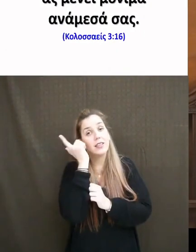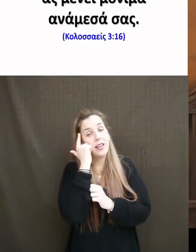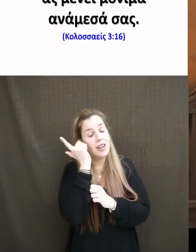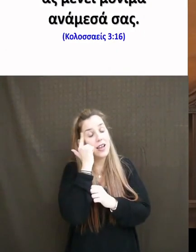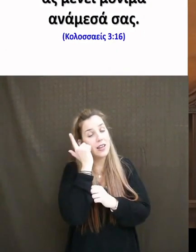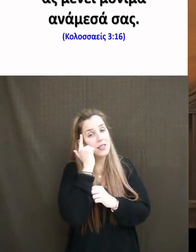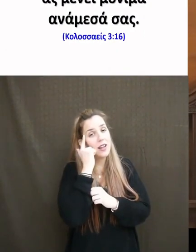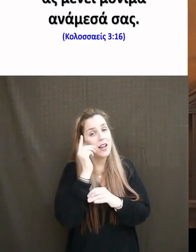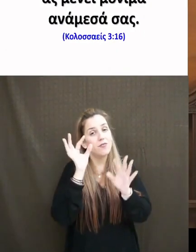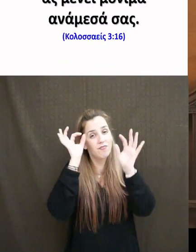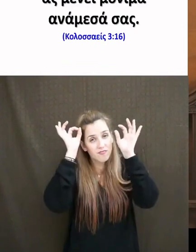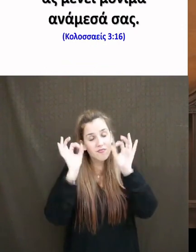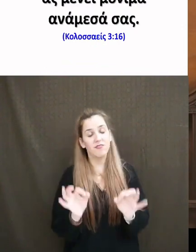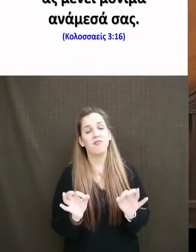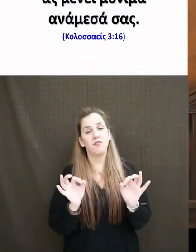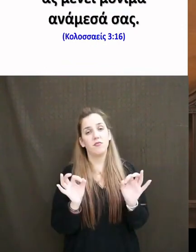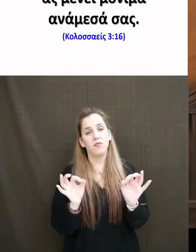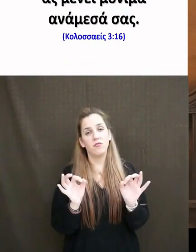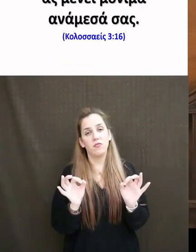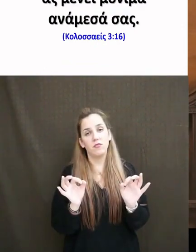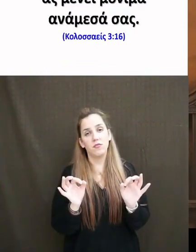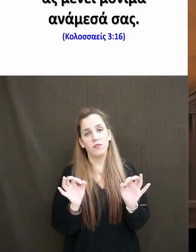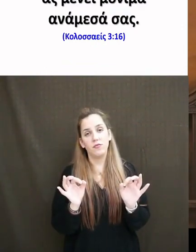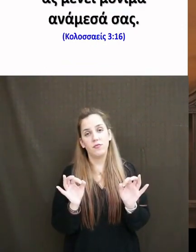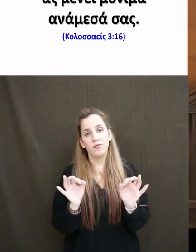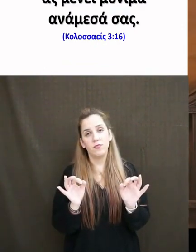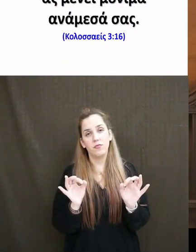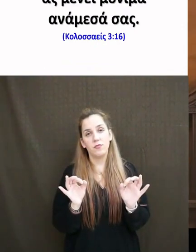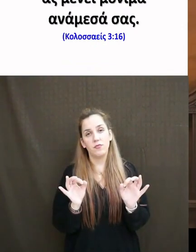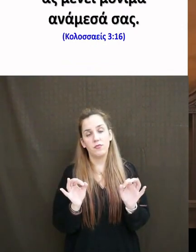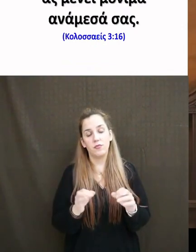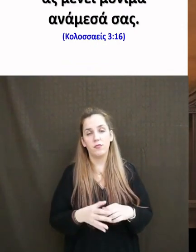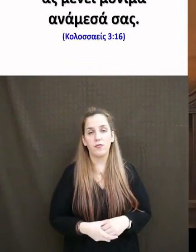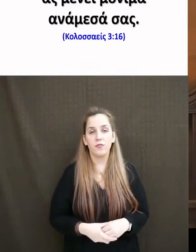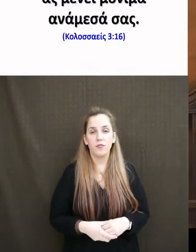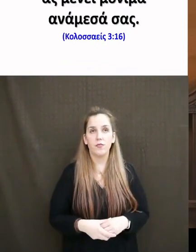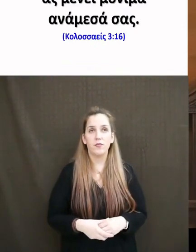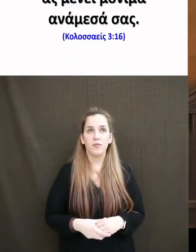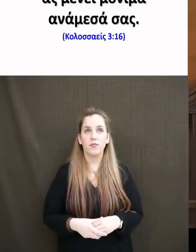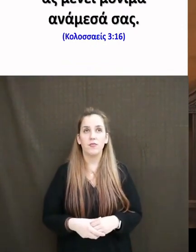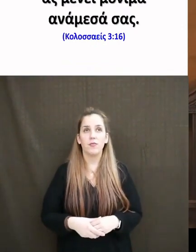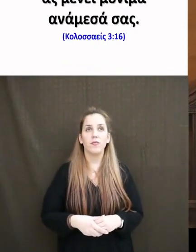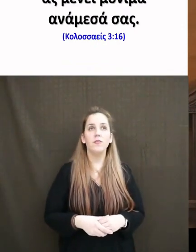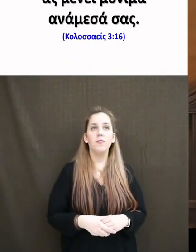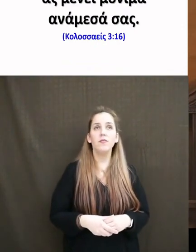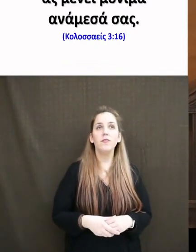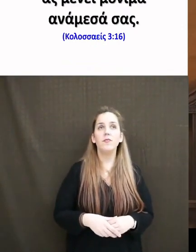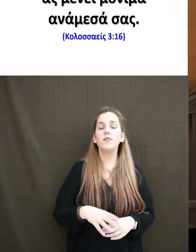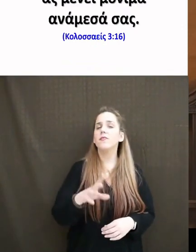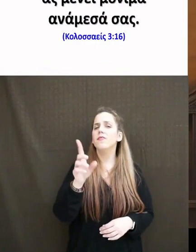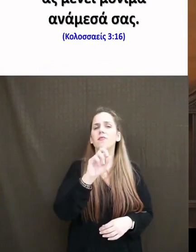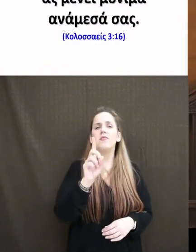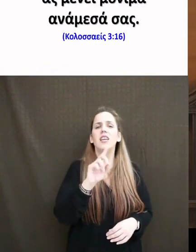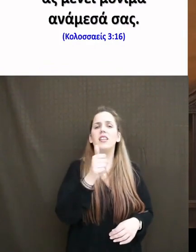Κολοσσαής. Δεν έχω την πολυτέλεια να έχω επιδερμική σχέση με τη Γραφή.